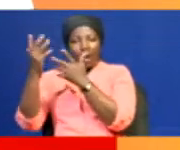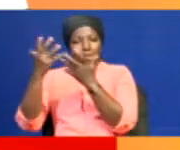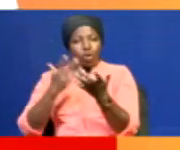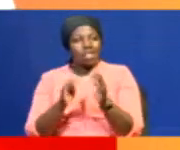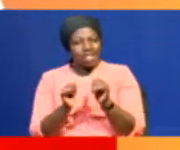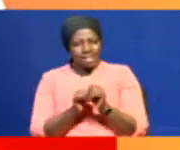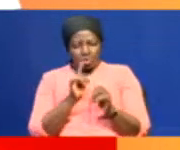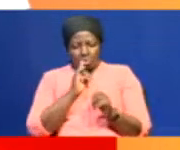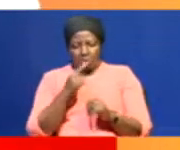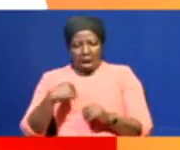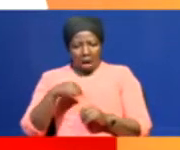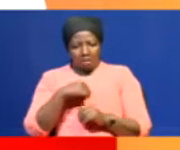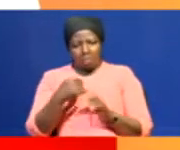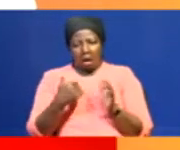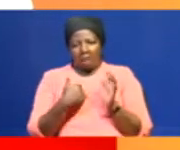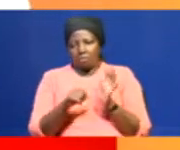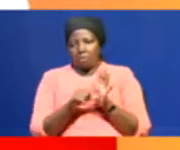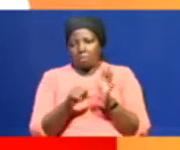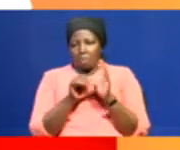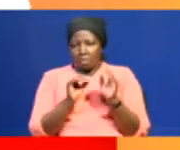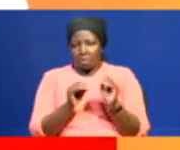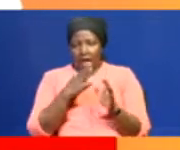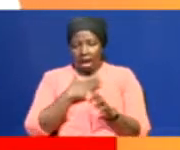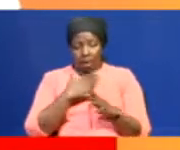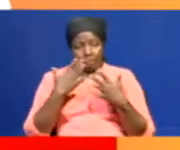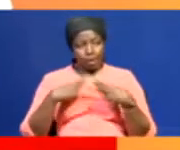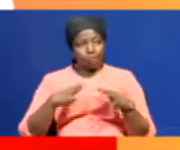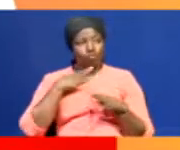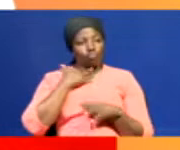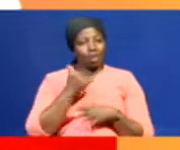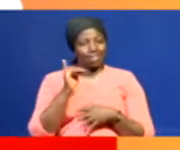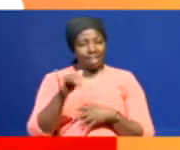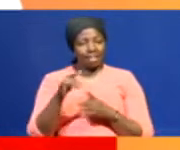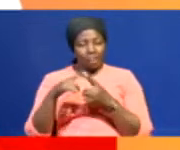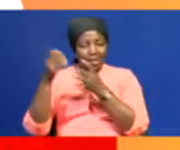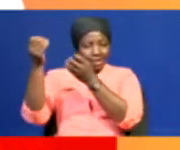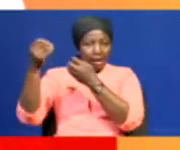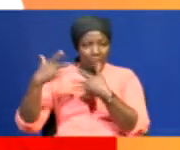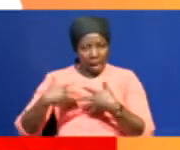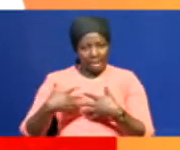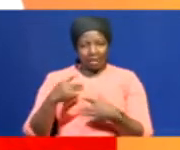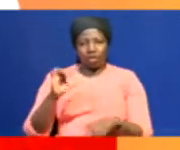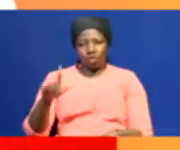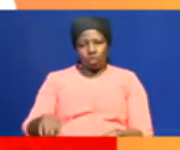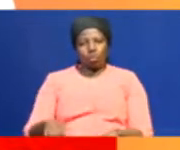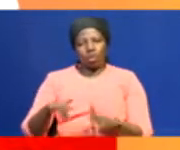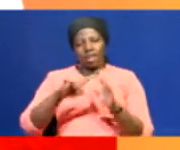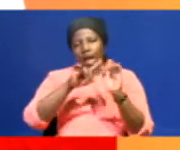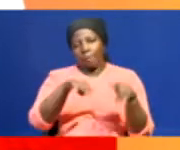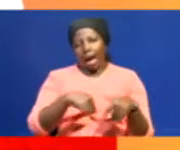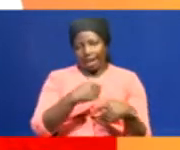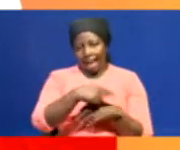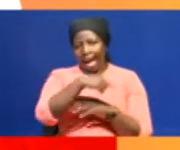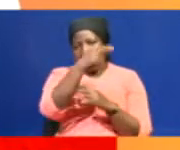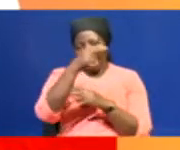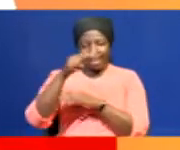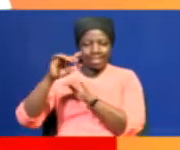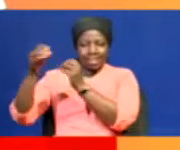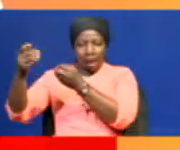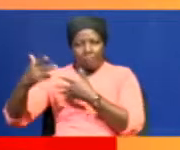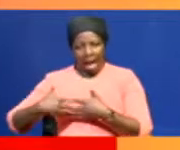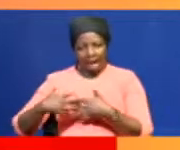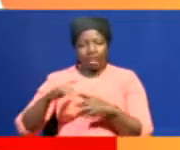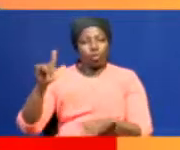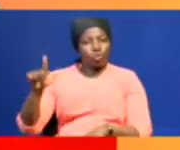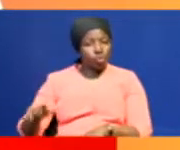shida, sisi watu wetu wanataka hizo pikipiki. Lakini unapata the supply ndio iko chini kidogo. Demand iko juu, supply iko chini. Kwa maana